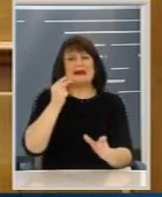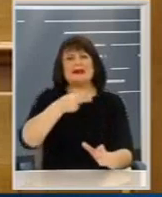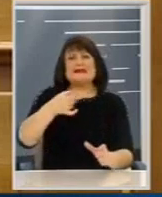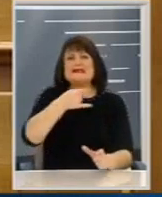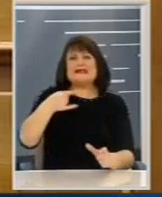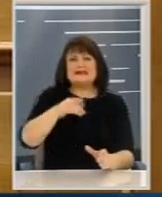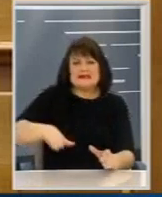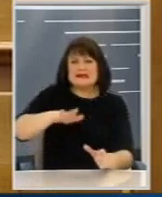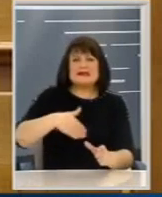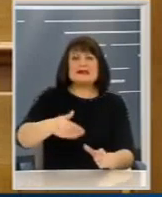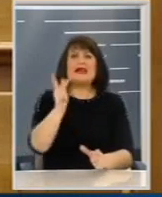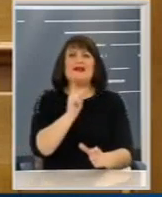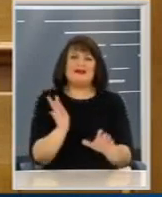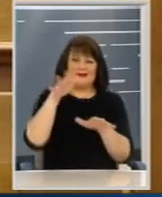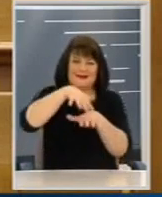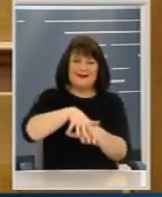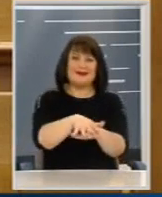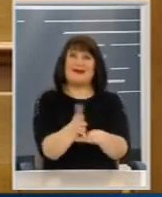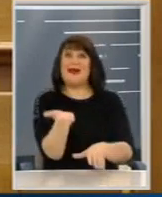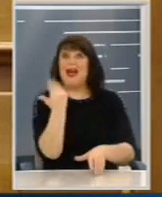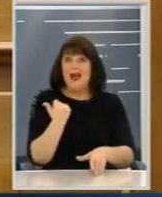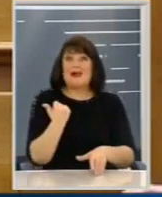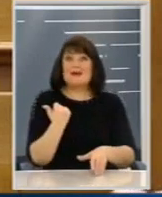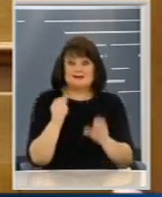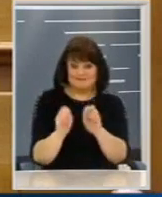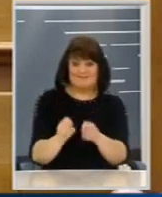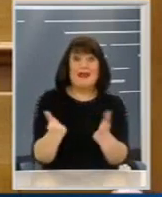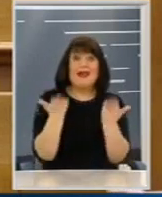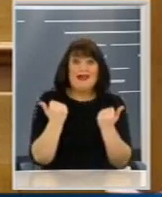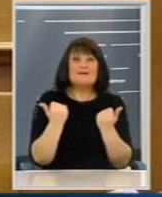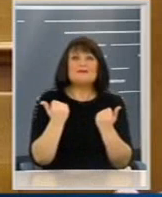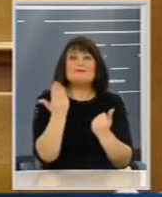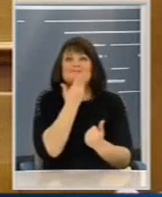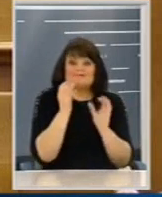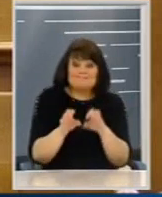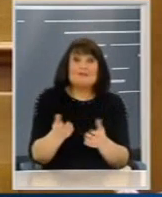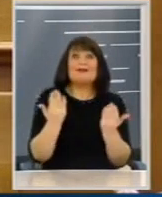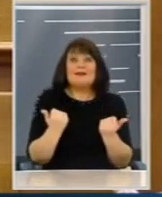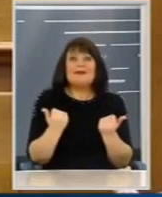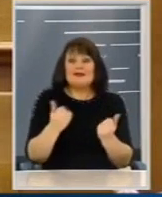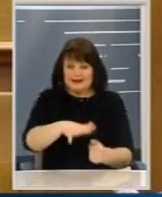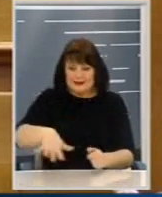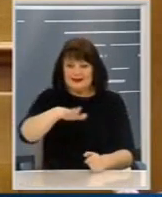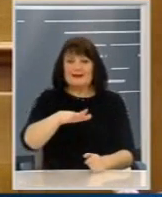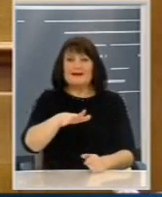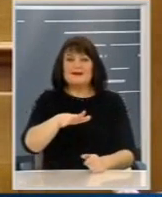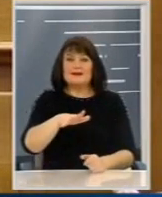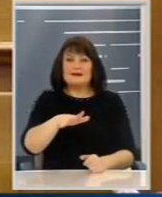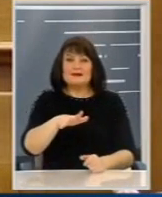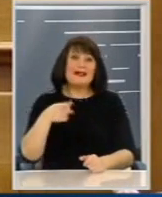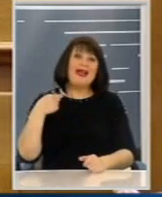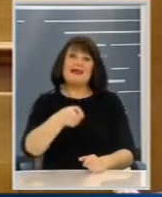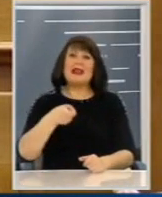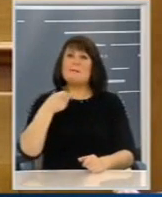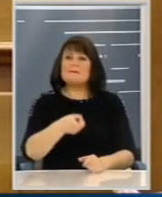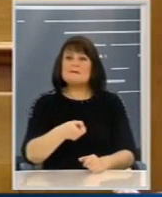απολύτως προοπτική κοινωνικής ένταξης, ούτε καν στη βασική εκπαίδευση. Και για τον οποίο κόσμο η εγκληματικότητα θα έλεγε κανείς